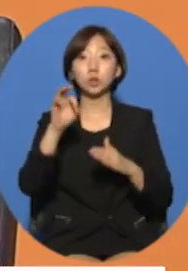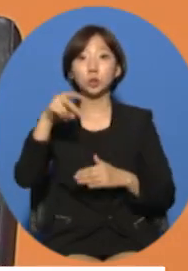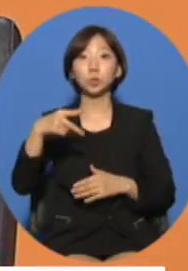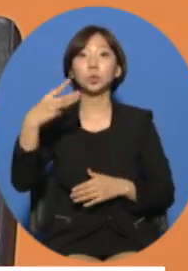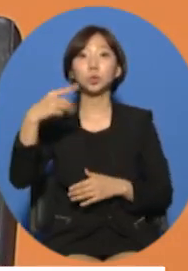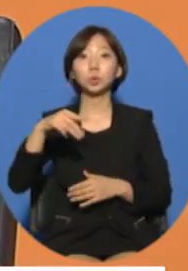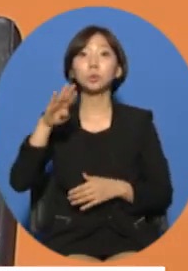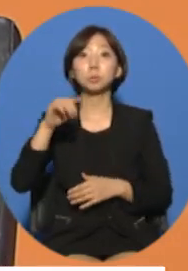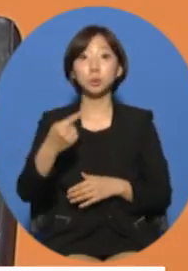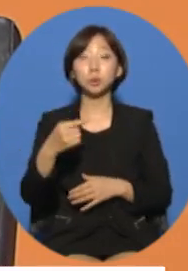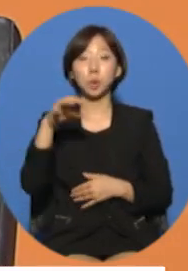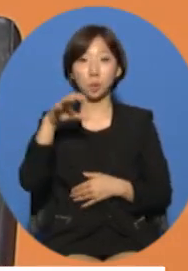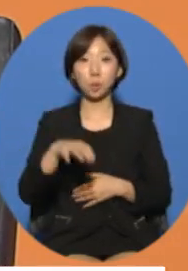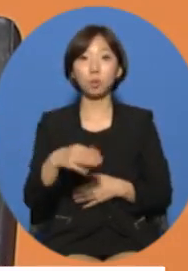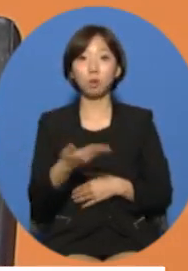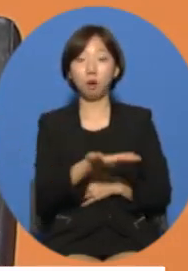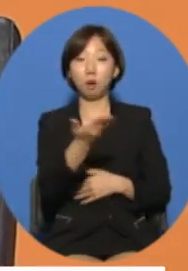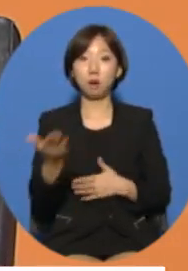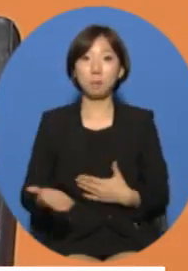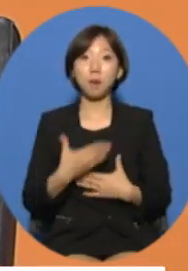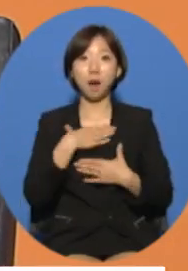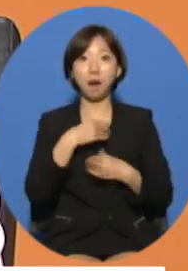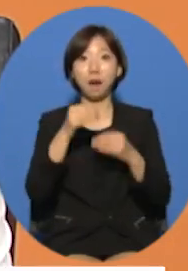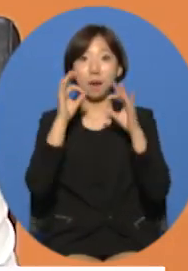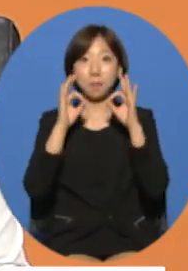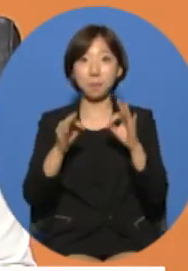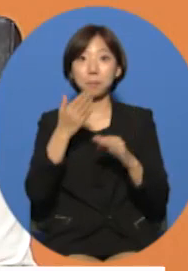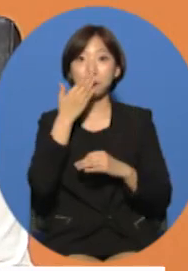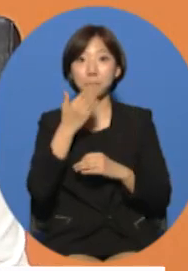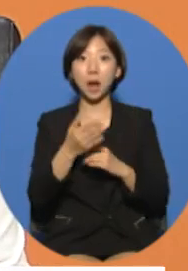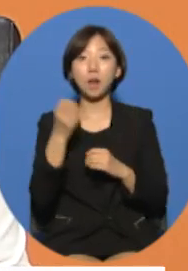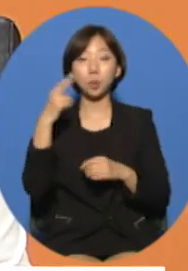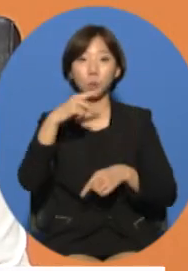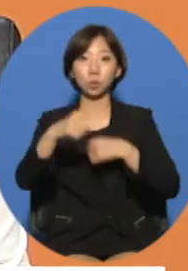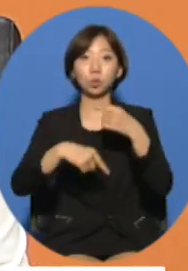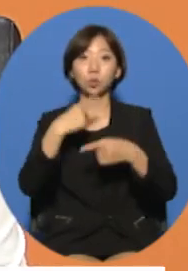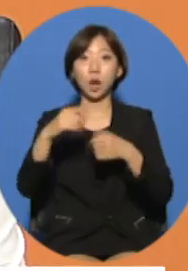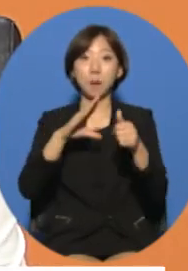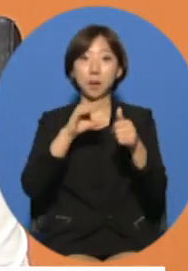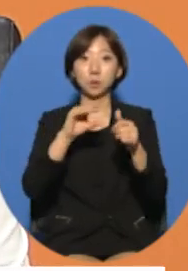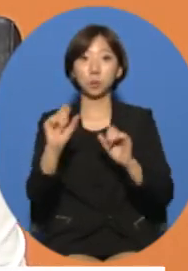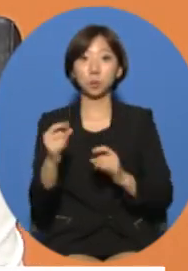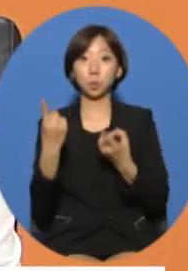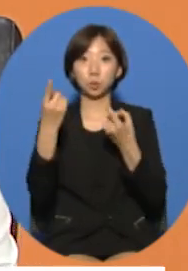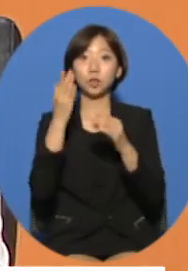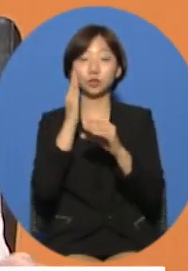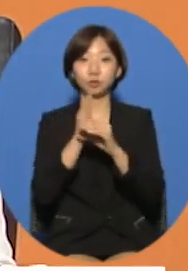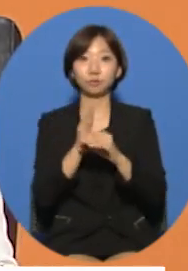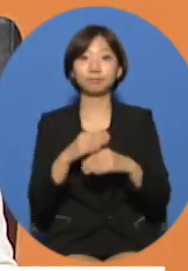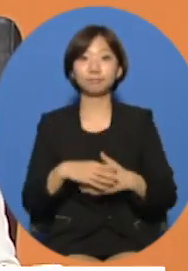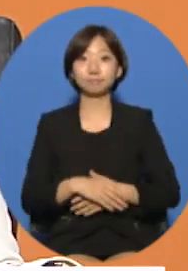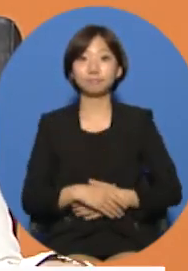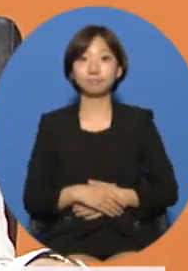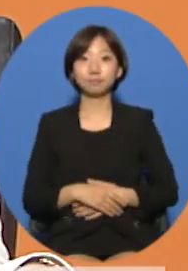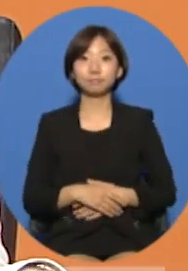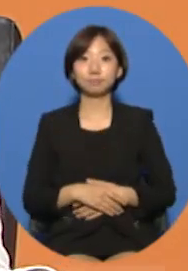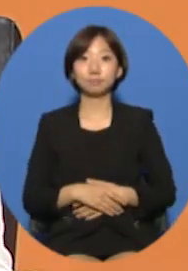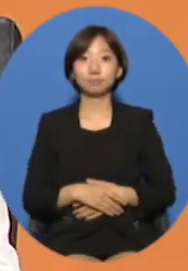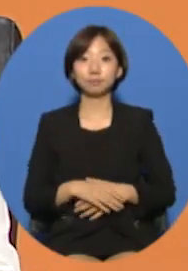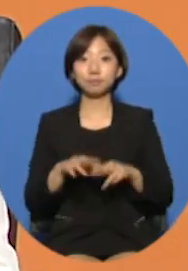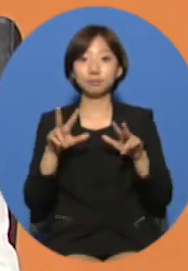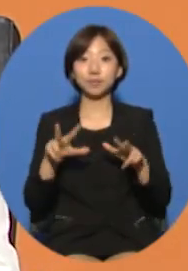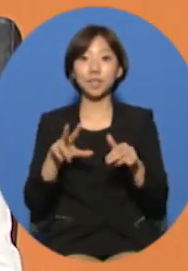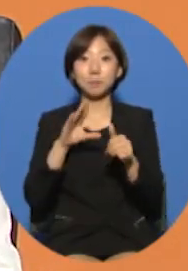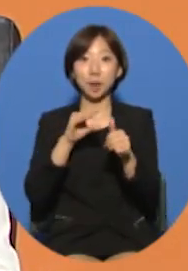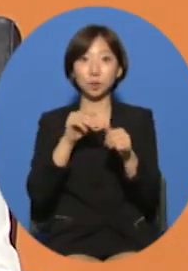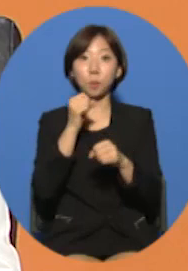채널로도 여러분께서 편하게 시청하실 수가 있습니다. 그리고 수화방송도 현재 보시면 예, 운영되고 있습니다. 네, 저희는 지금